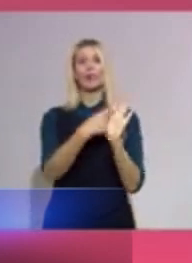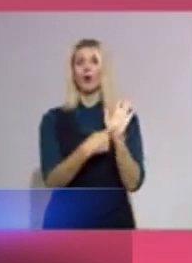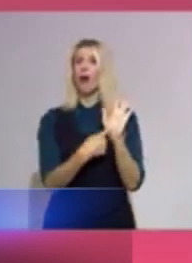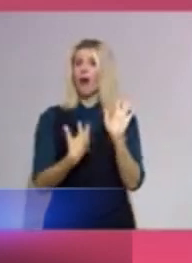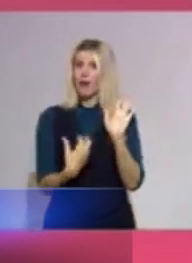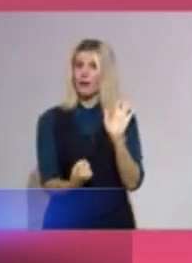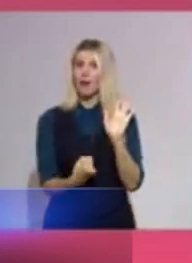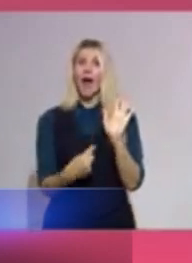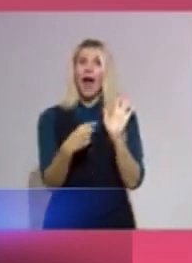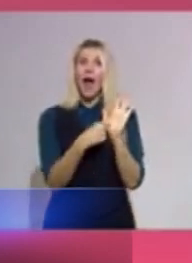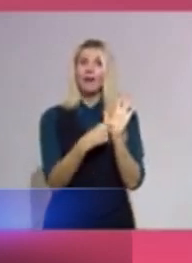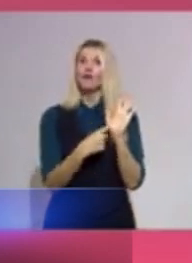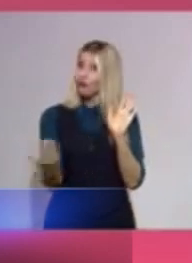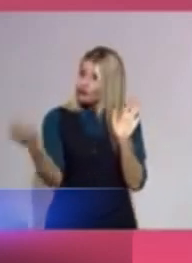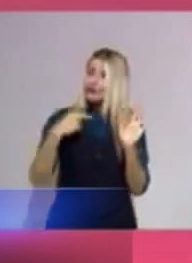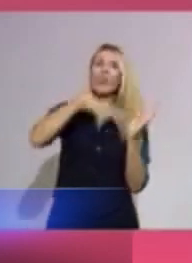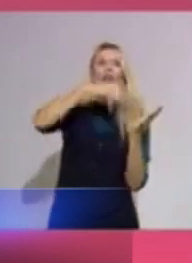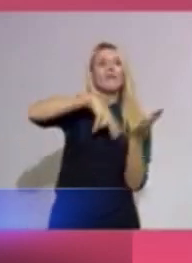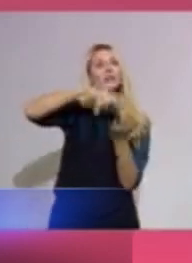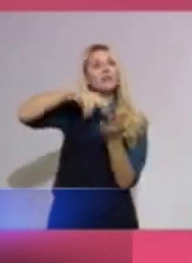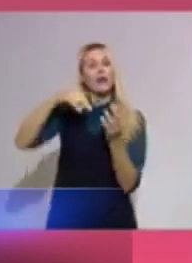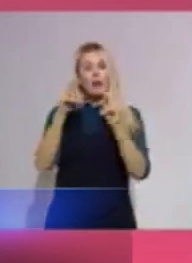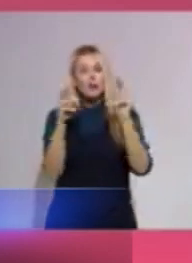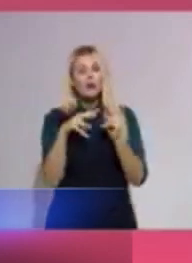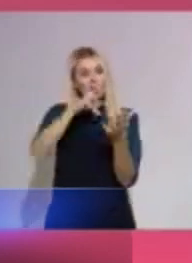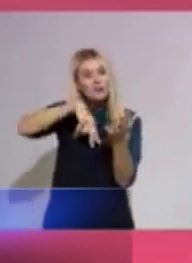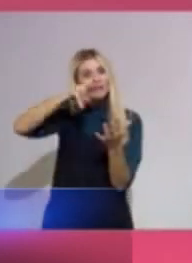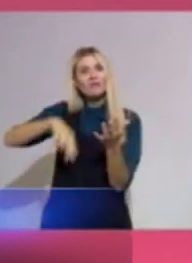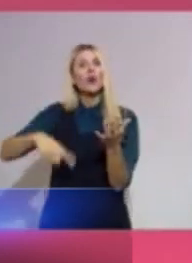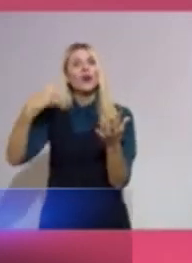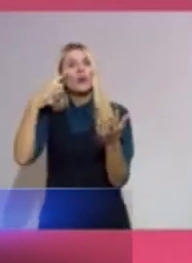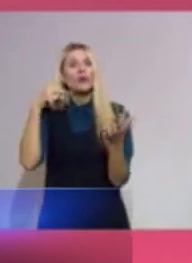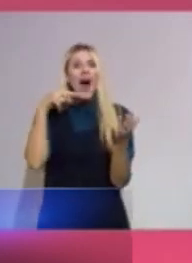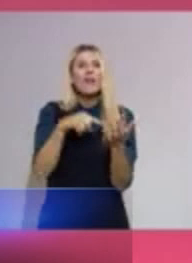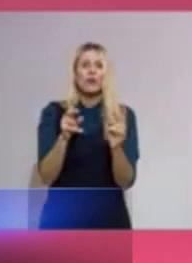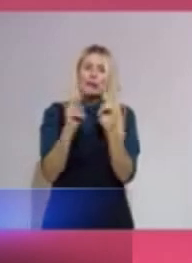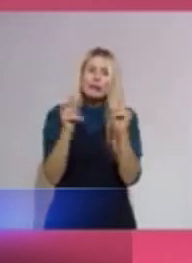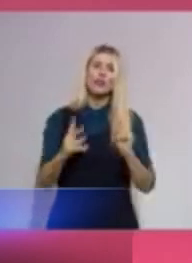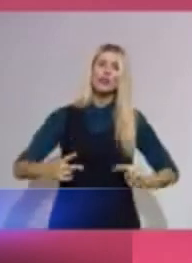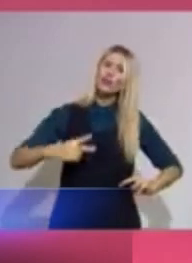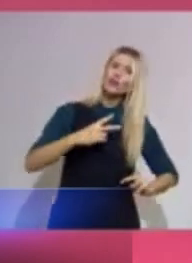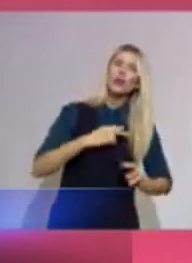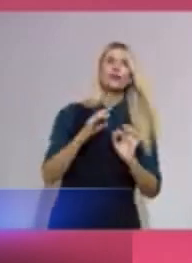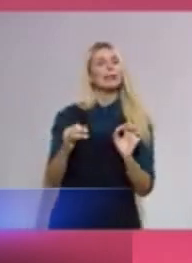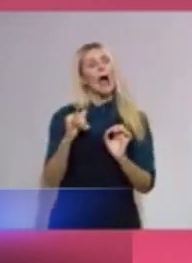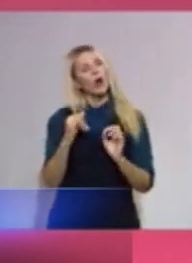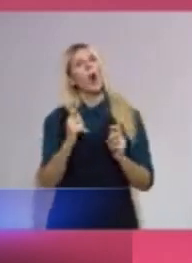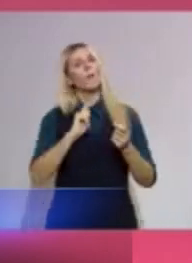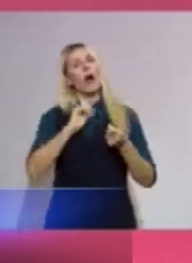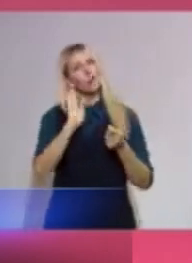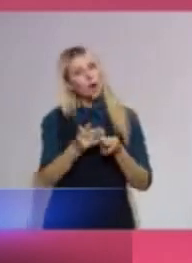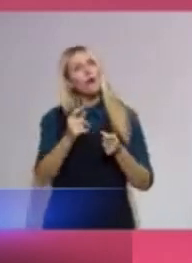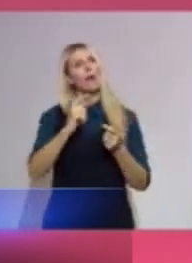οποίο σας καλώ να το διαβάσετε με λεπτομέρεια, το θεωρώ πάρα πολύ προωθημένο, έχουμε ακόμα βήματα να κάνουμε